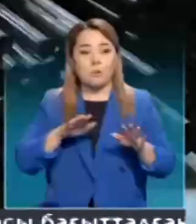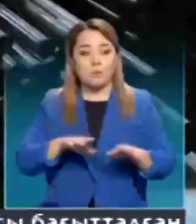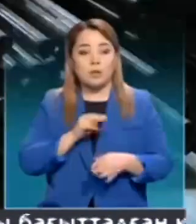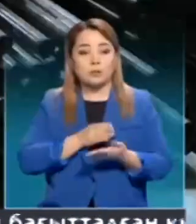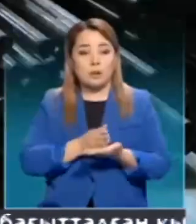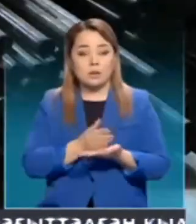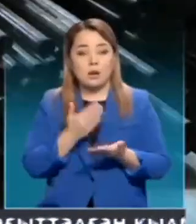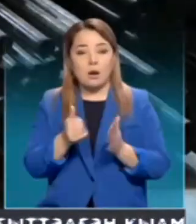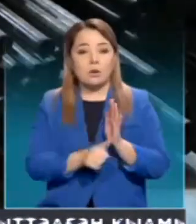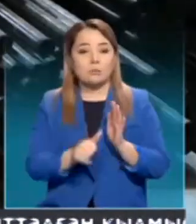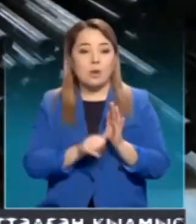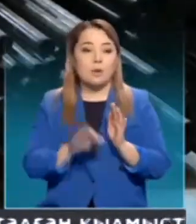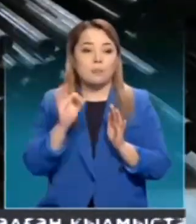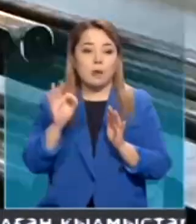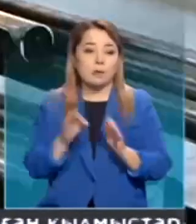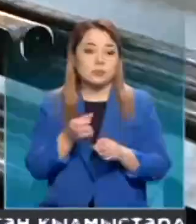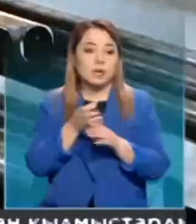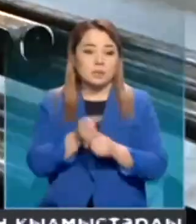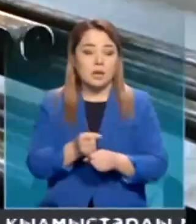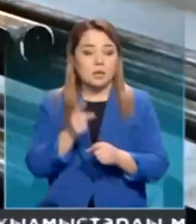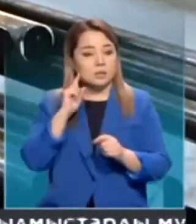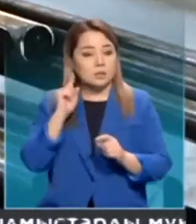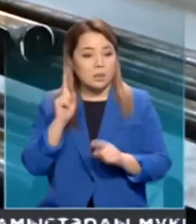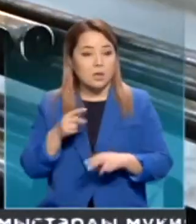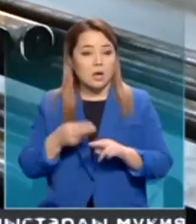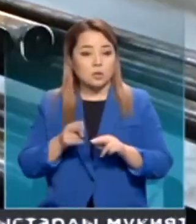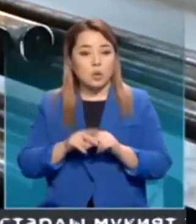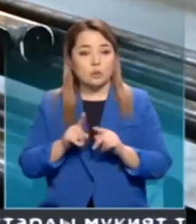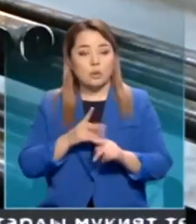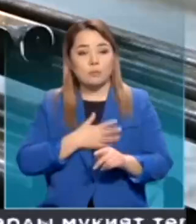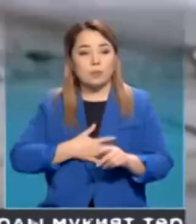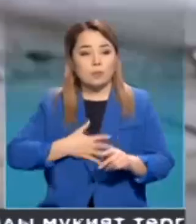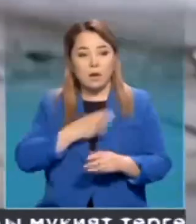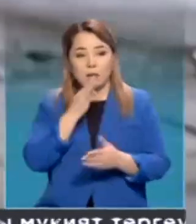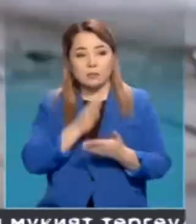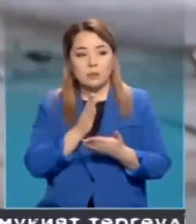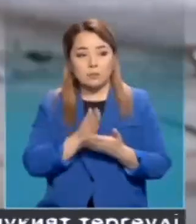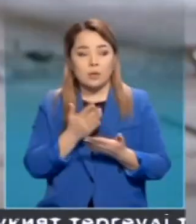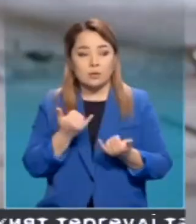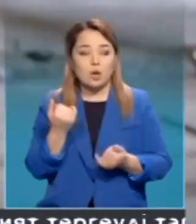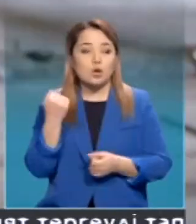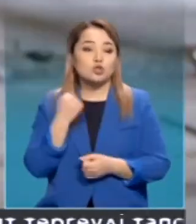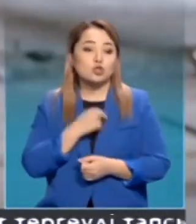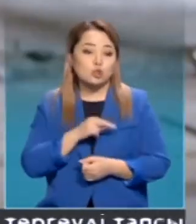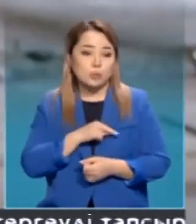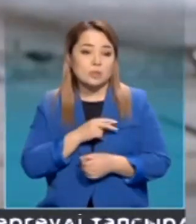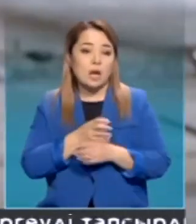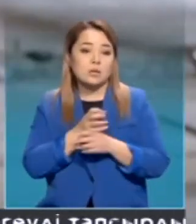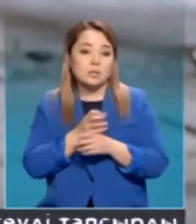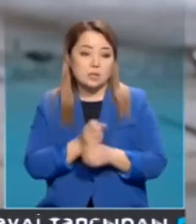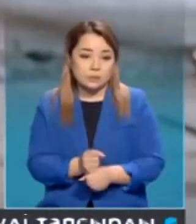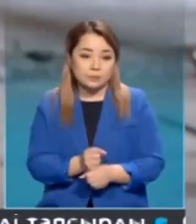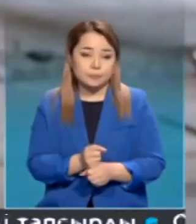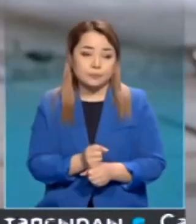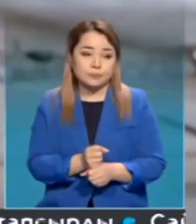қызметкерлерінің 60%-дан астамы қысқартылады деген хабар келгелі бәрінен маза кеткен. Жұмыс азайып кетті.